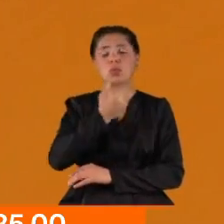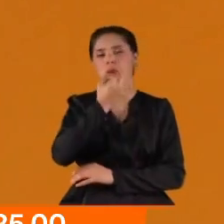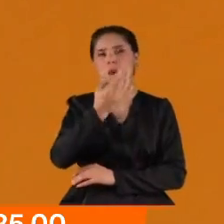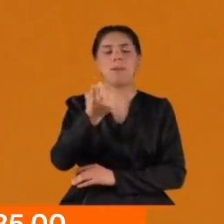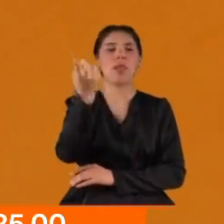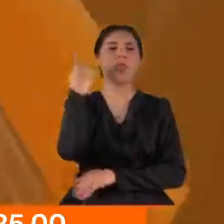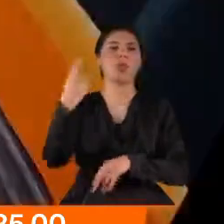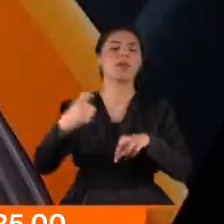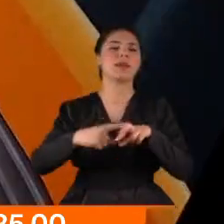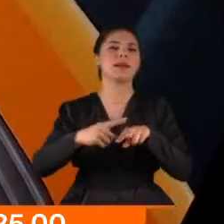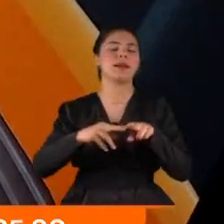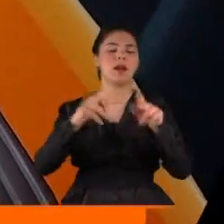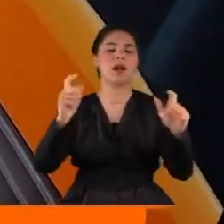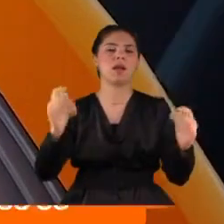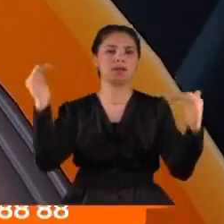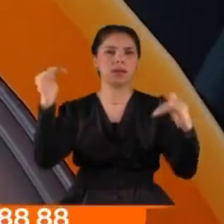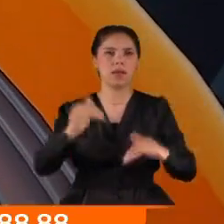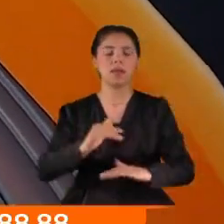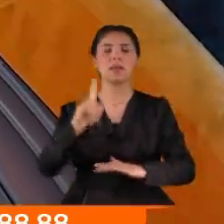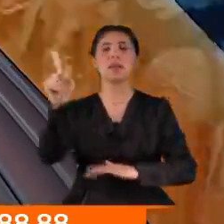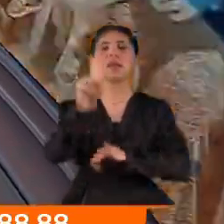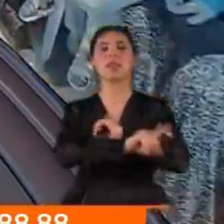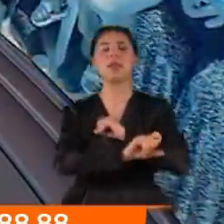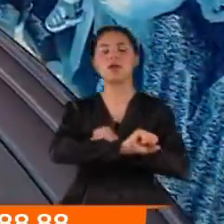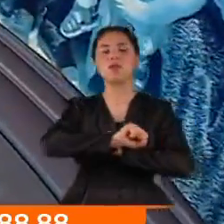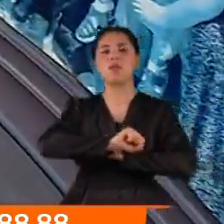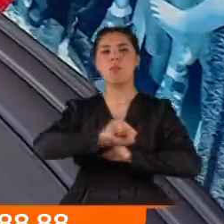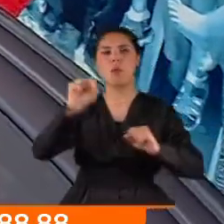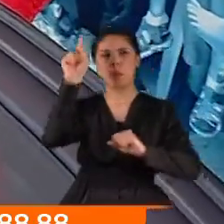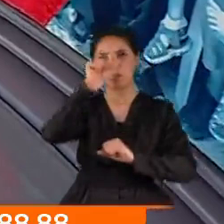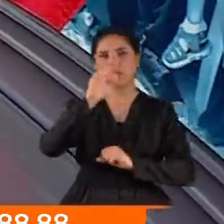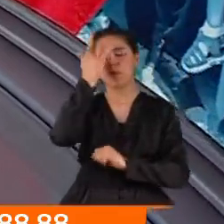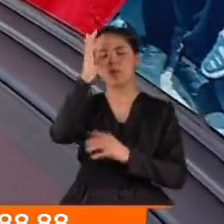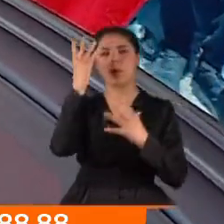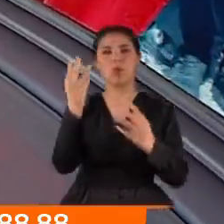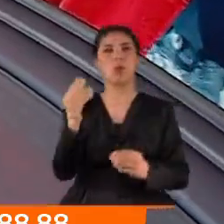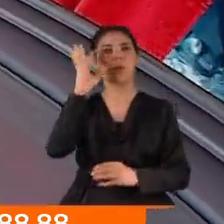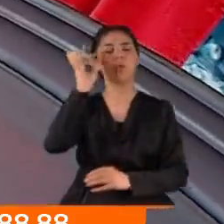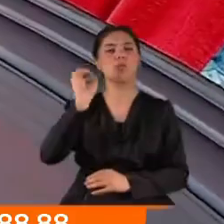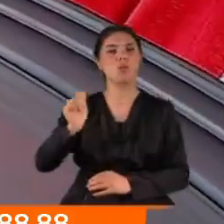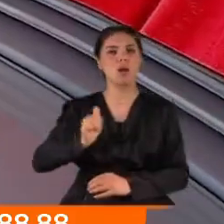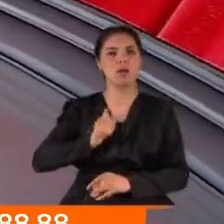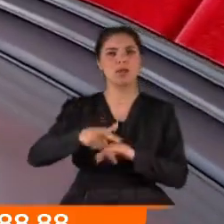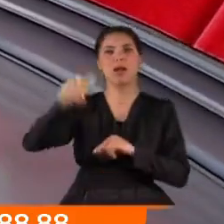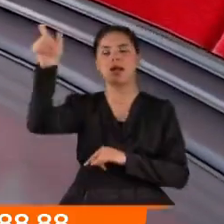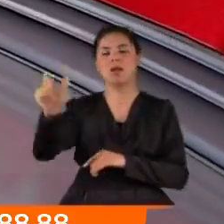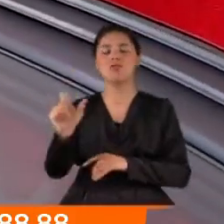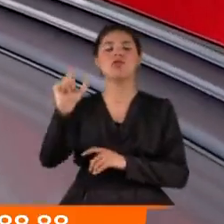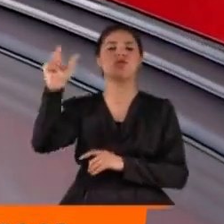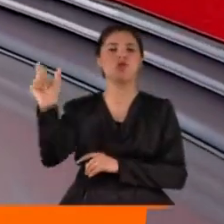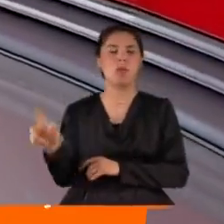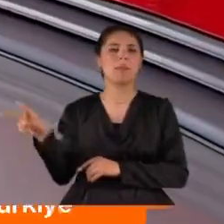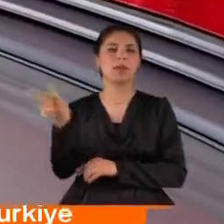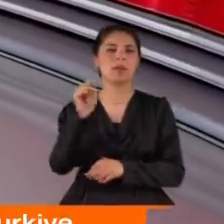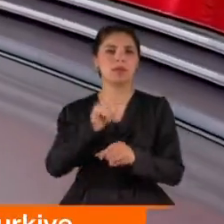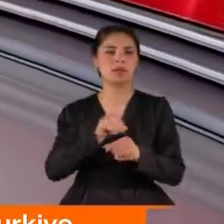kuzeyinden geldi. Teröristlerin tuzakladığı patlayıcının infilak etmesi sonucu şehit düşen uzman çavuşlar Halil Şahin'le Cem Ahmet Kaya için